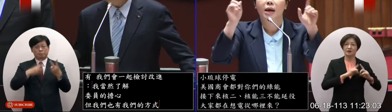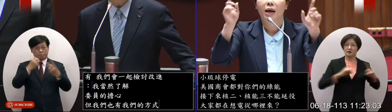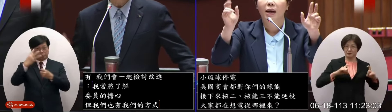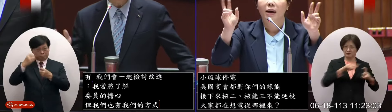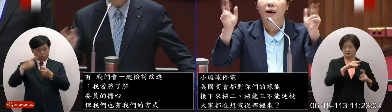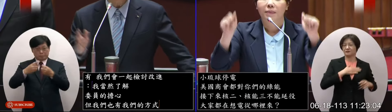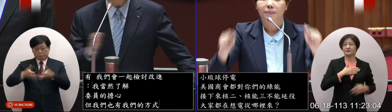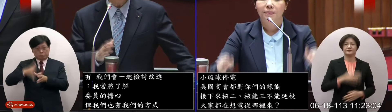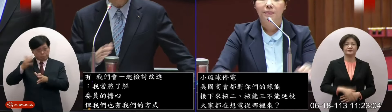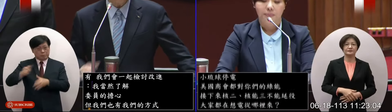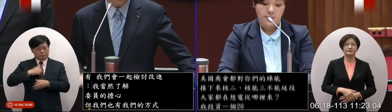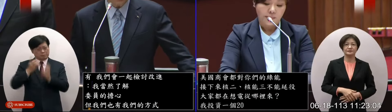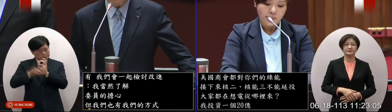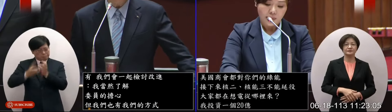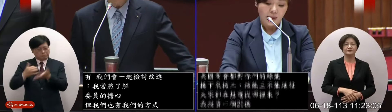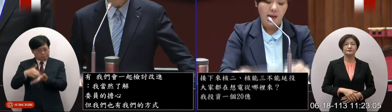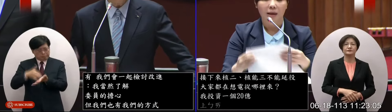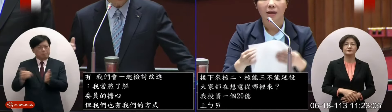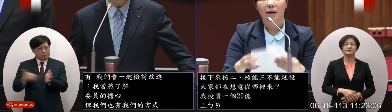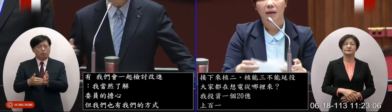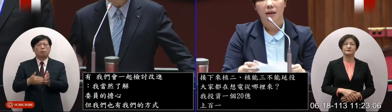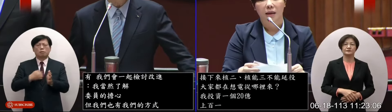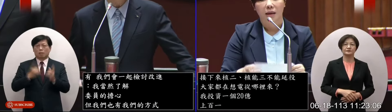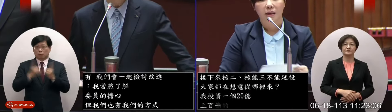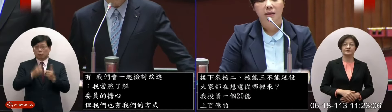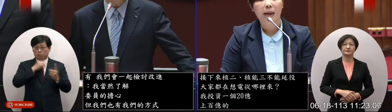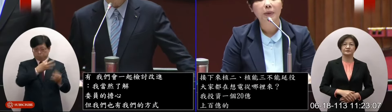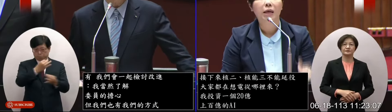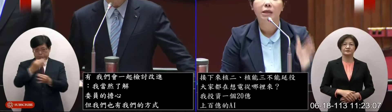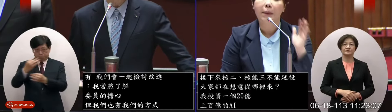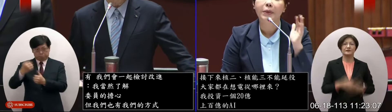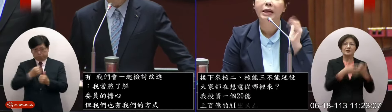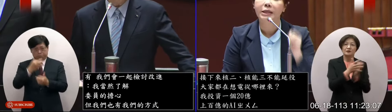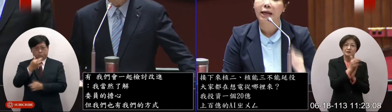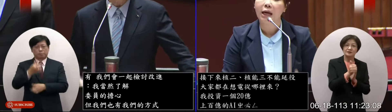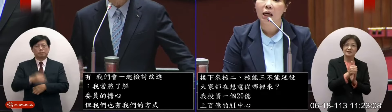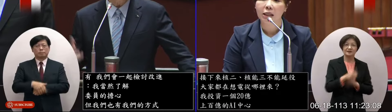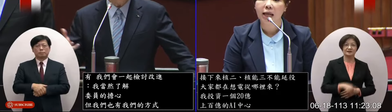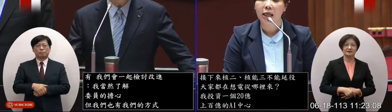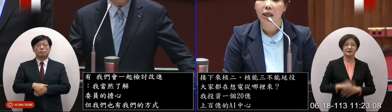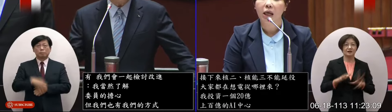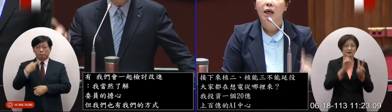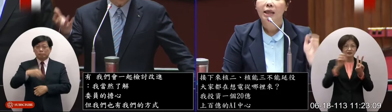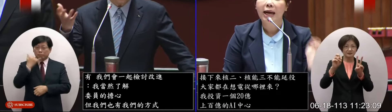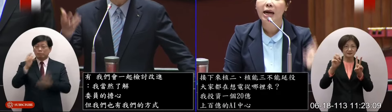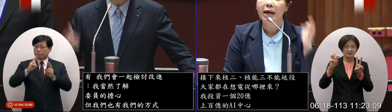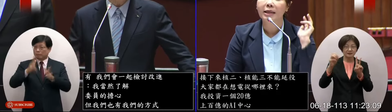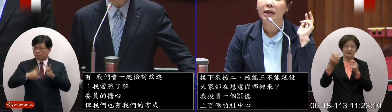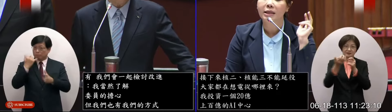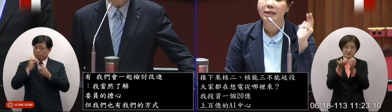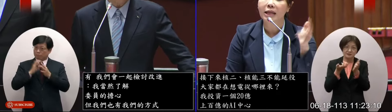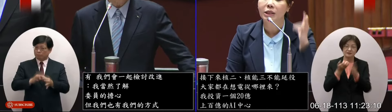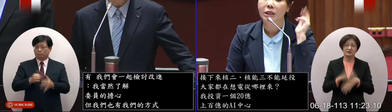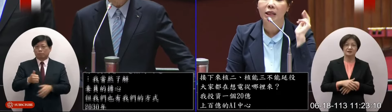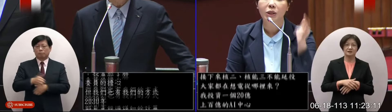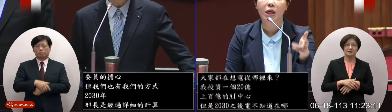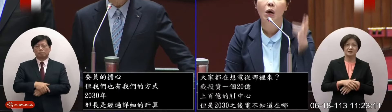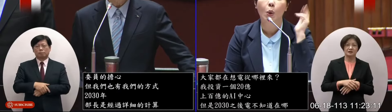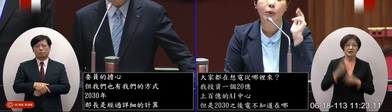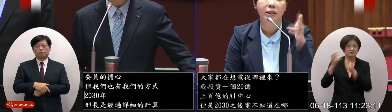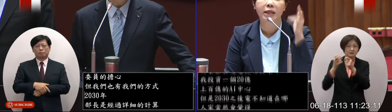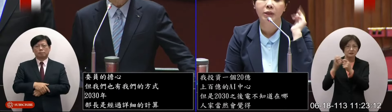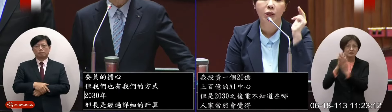2030年部长是经过详细的计算。他也对工期掌详细的掌握， 他不能只看到2030，他要看到30年